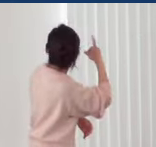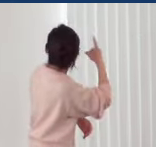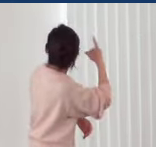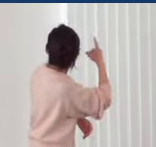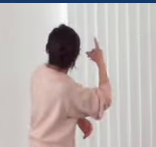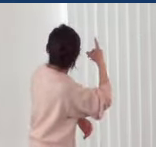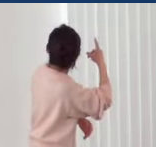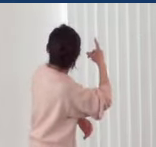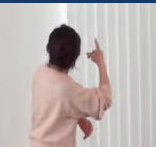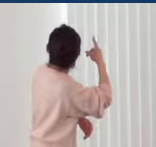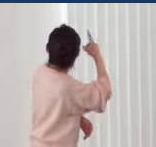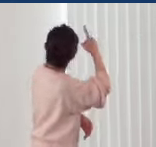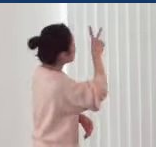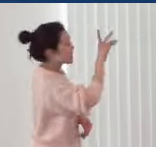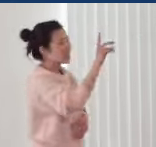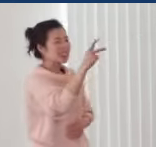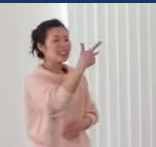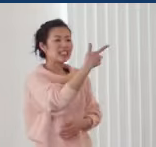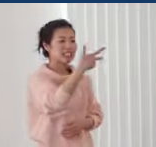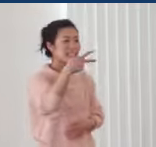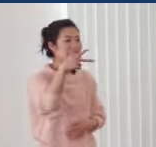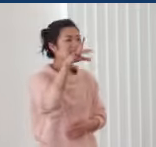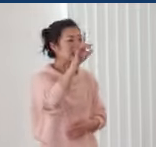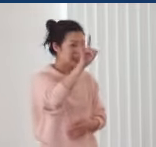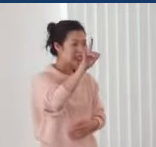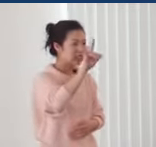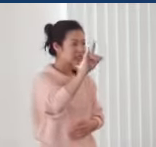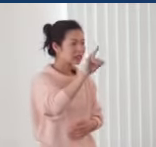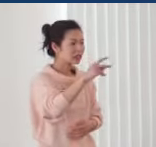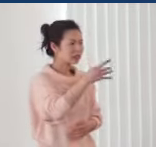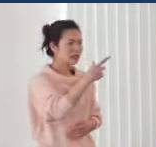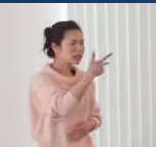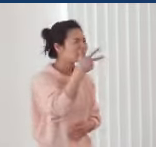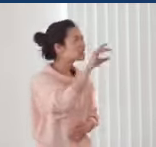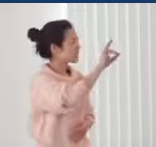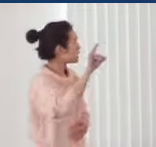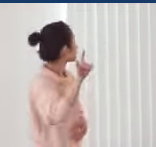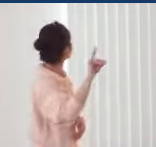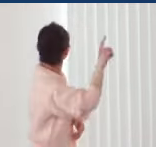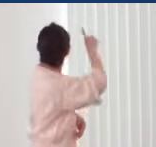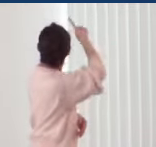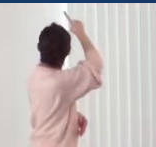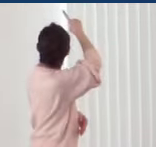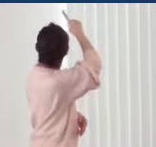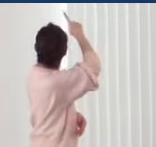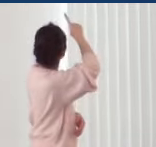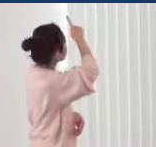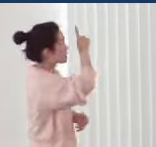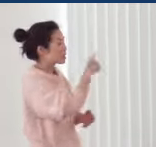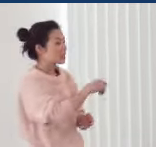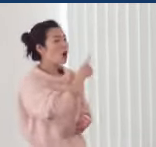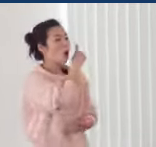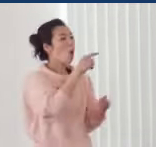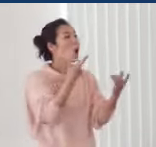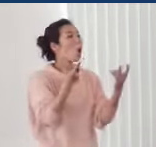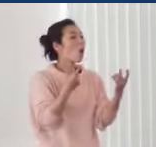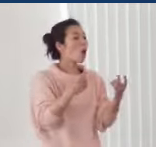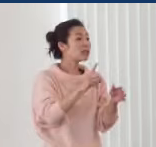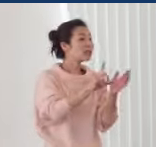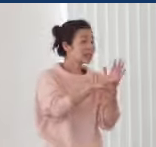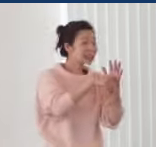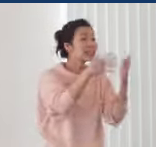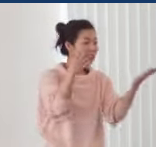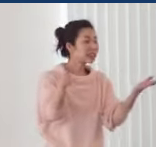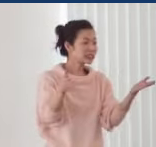神は全てを時義にかなうように作っている、まあ、時義にかなうというのは、まあ、絶妙のタイミングでという意味なんですけども、実は